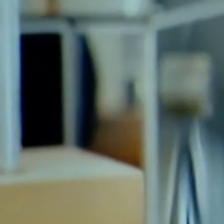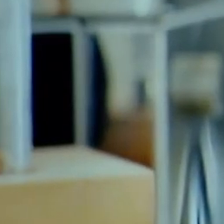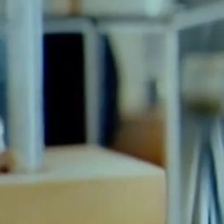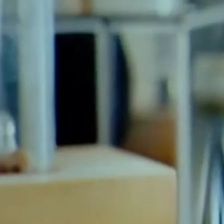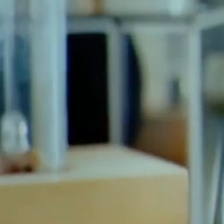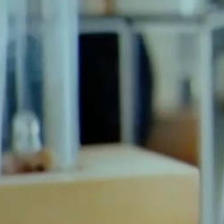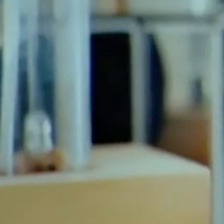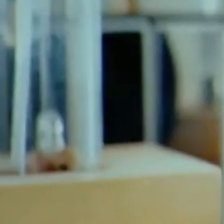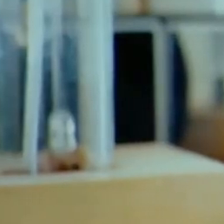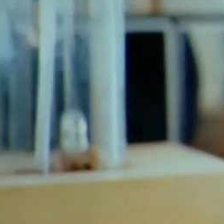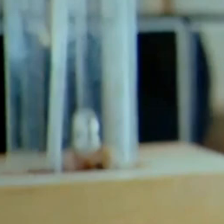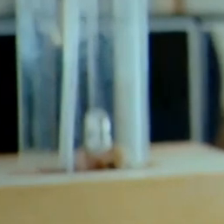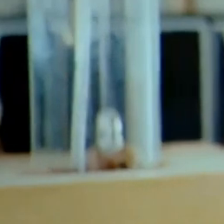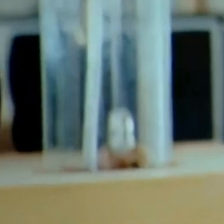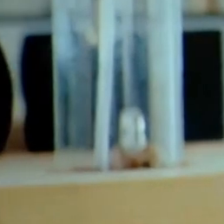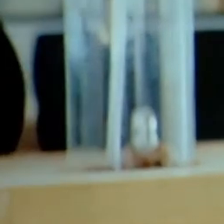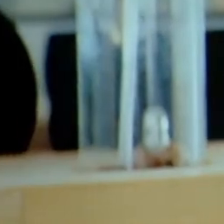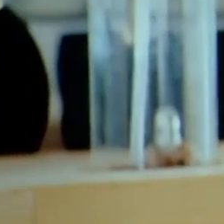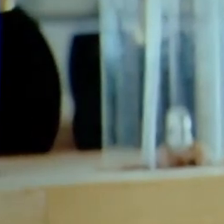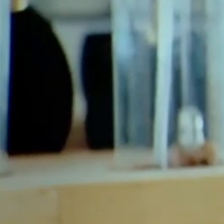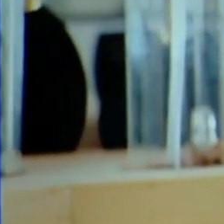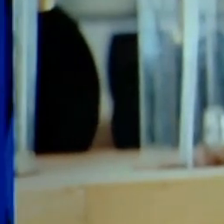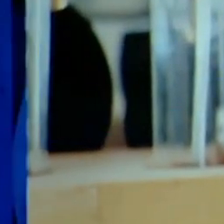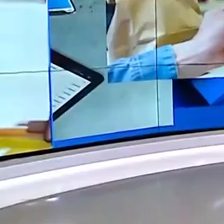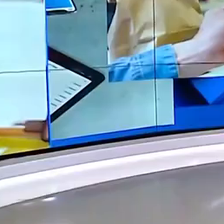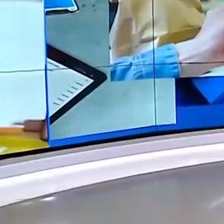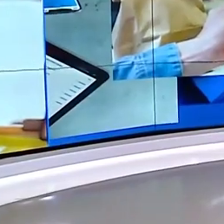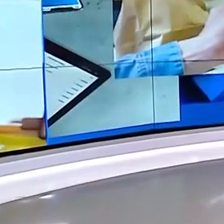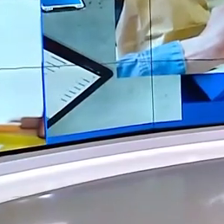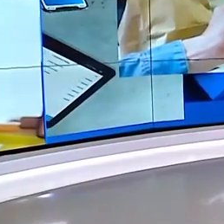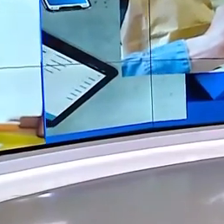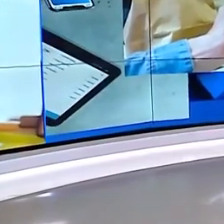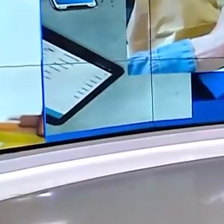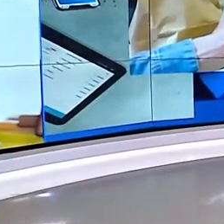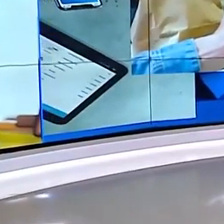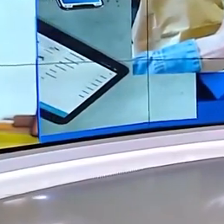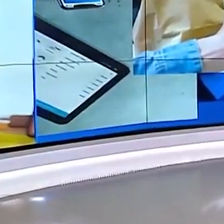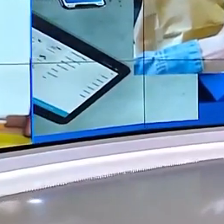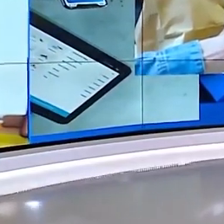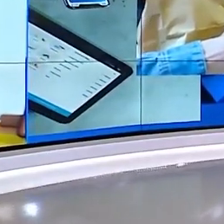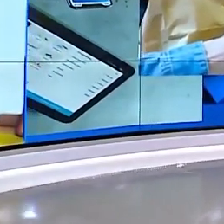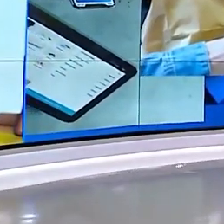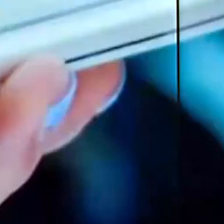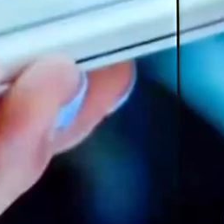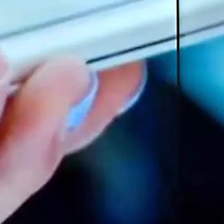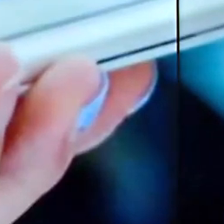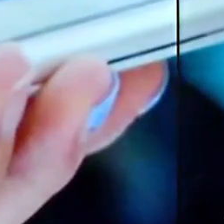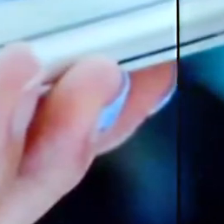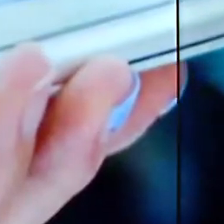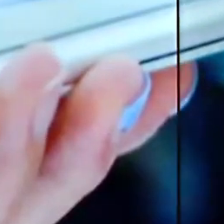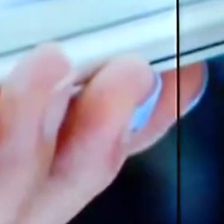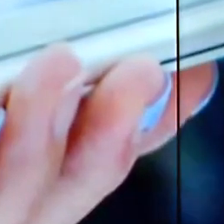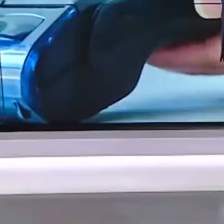να γίνει γιατί γιατί στην πραγματικότητα είναι ένα πολύ ουσιαστικό μέτρο κατά της φοροδιαφυγής τι γίνεται νίκο λοιπ πρώτα απ όλα συζητάμε από